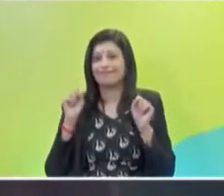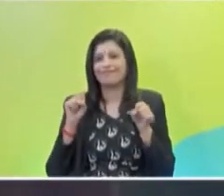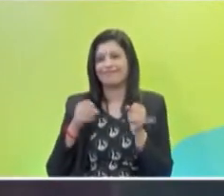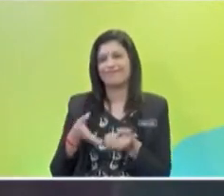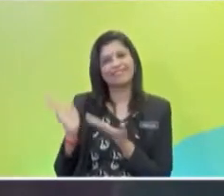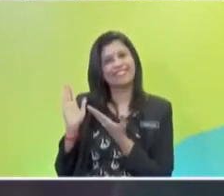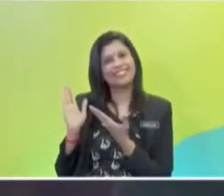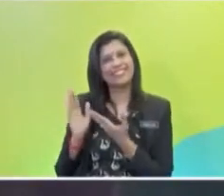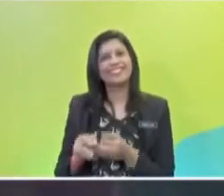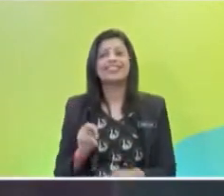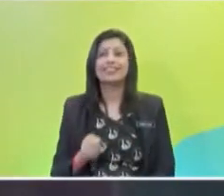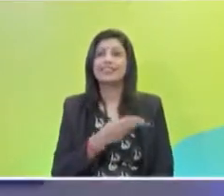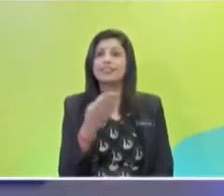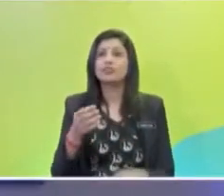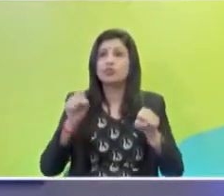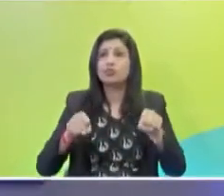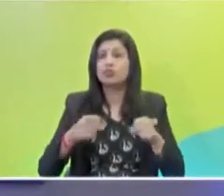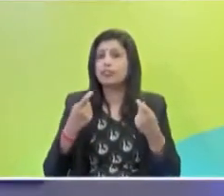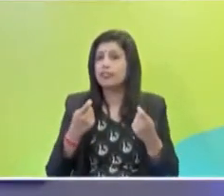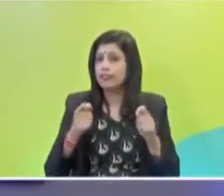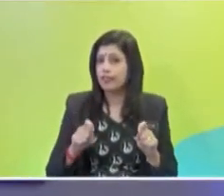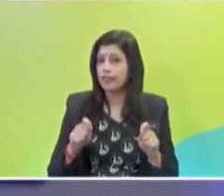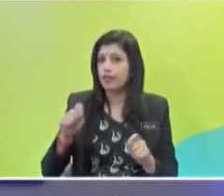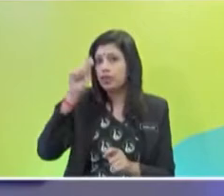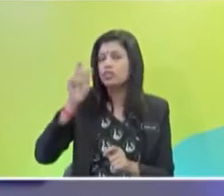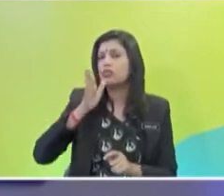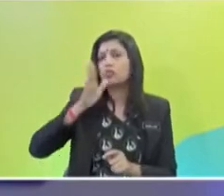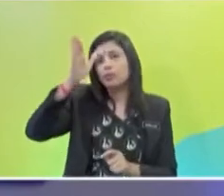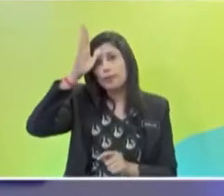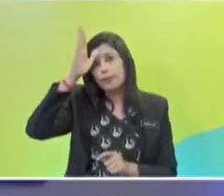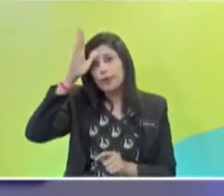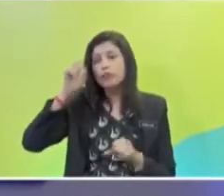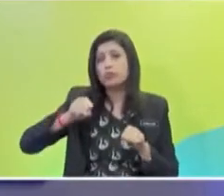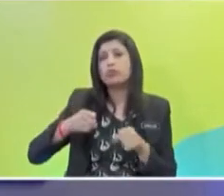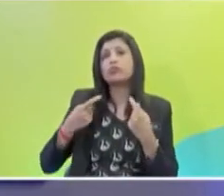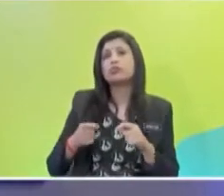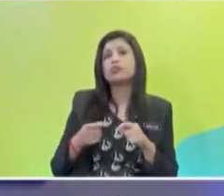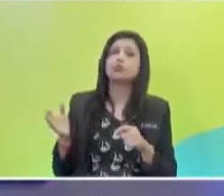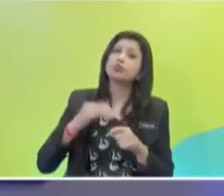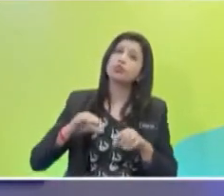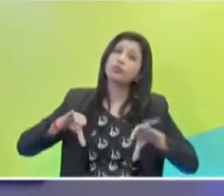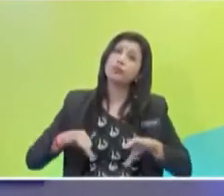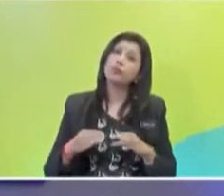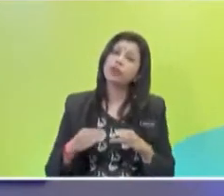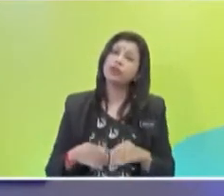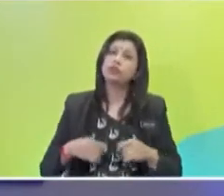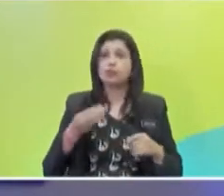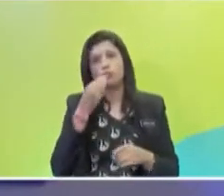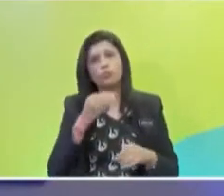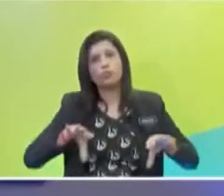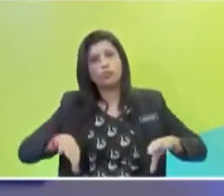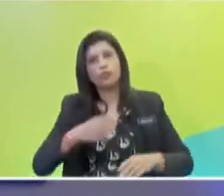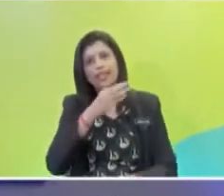Jadi kalau murid-murid nak cuba, kena maklumkan, bagi tahu dulu ibu bapa supaya kita dapat buat dan kita boleh makan sama-sama